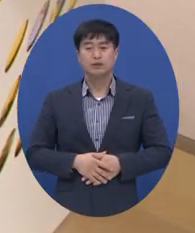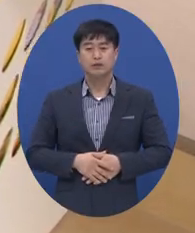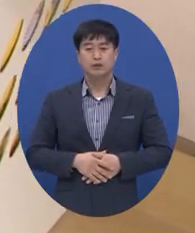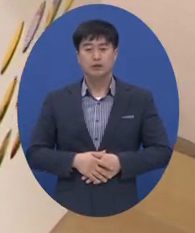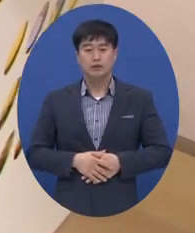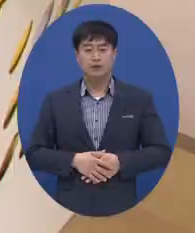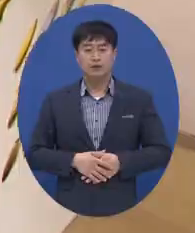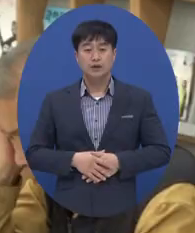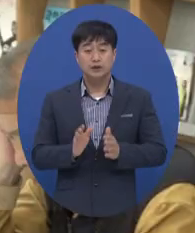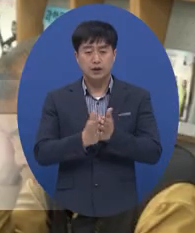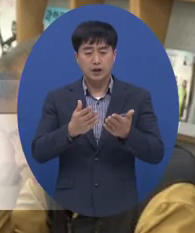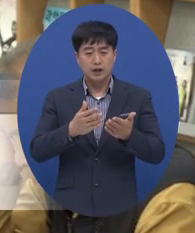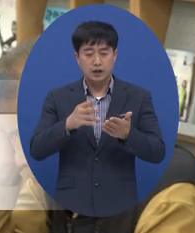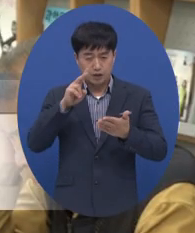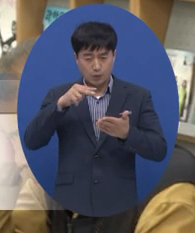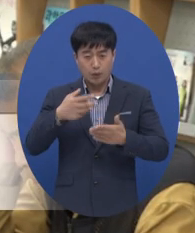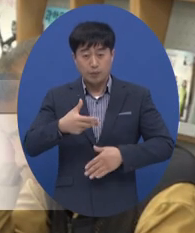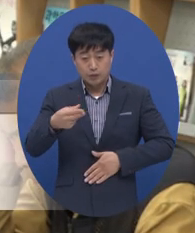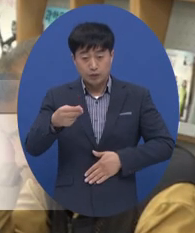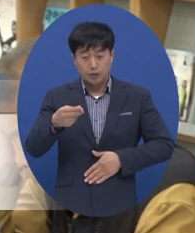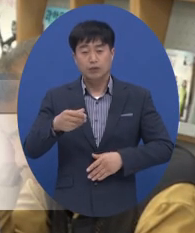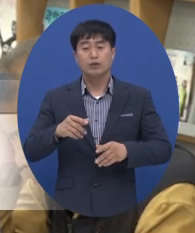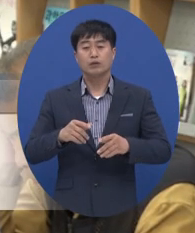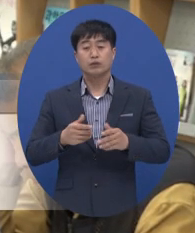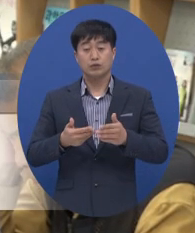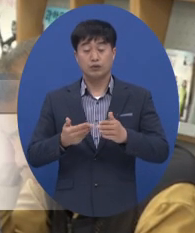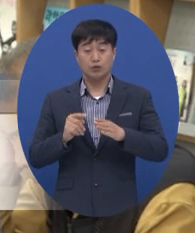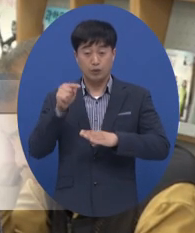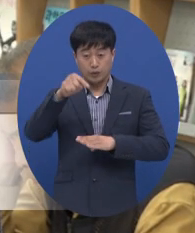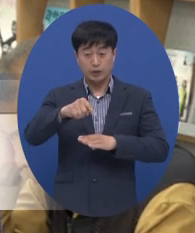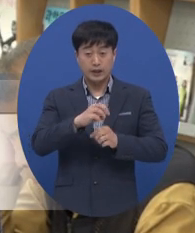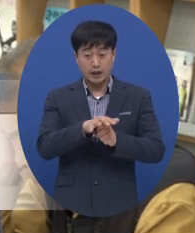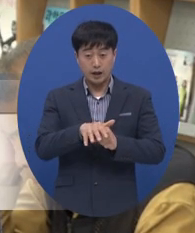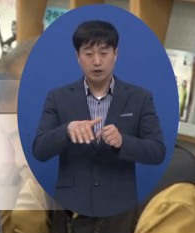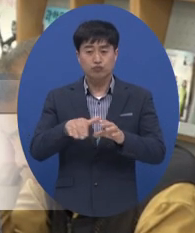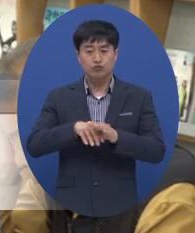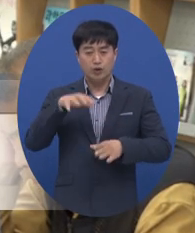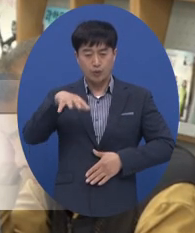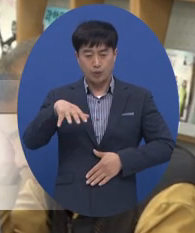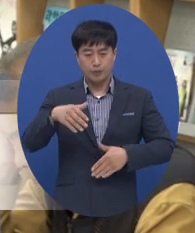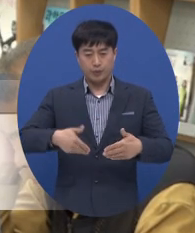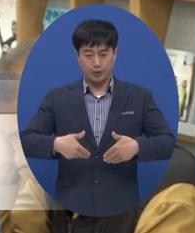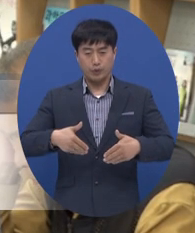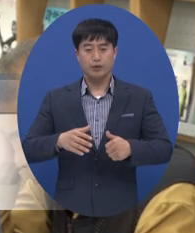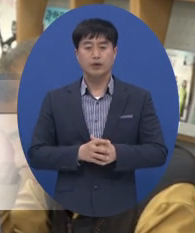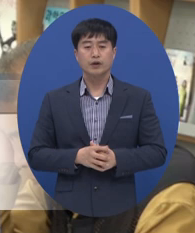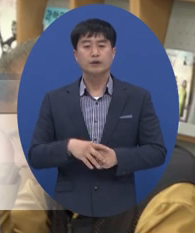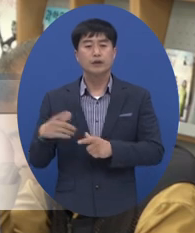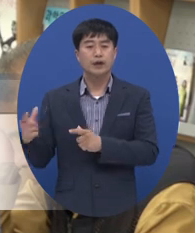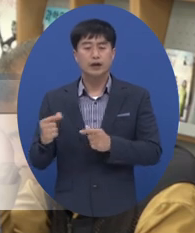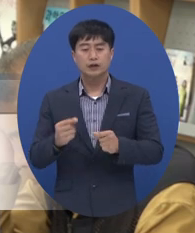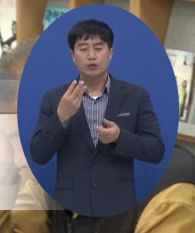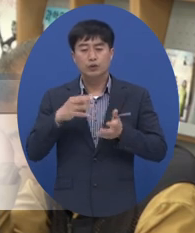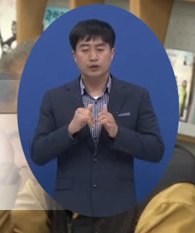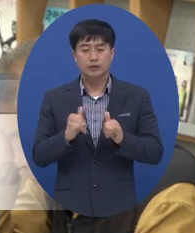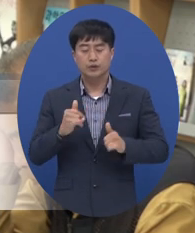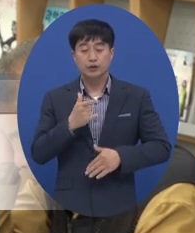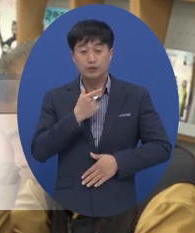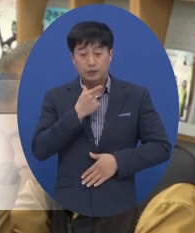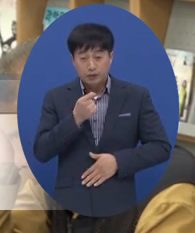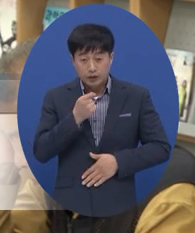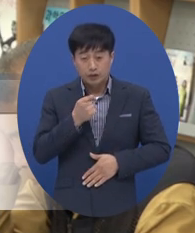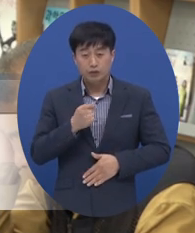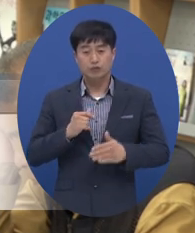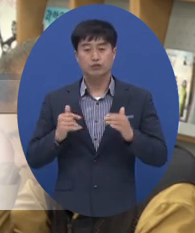다양합니다 책을 읽고 빌리는 수준을 떠나 다양 하는구나 활동을 할 수 있는 공간을 필요로 하고 있습니다 이와 같은